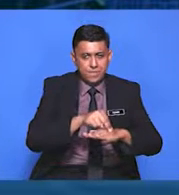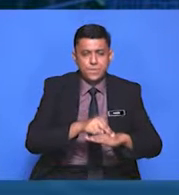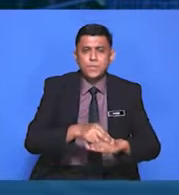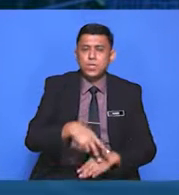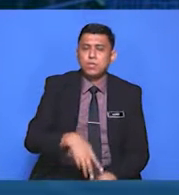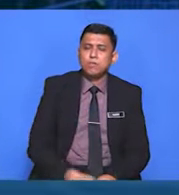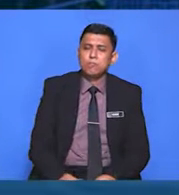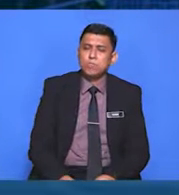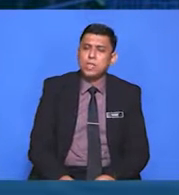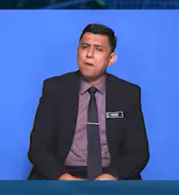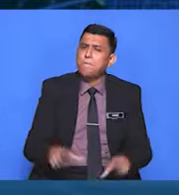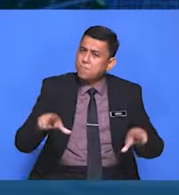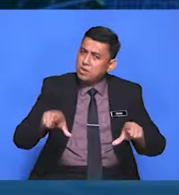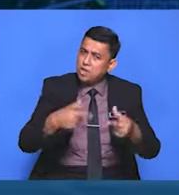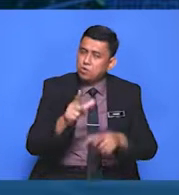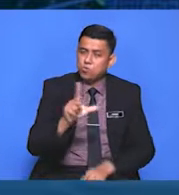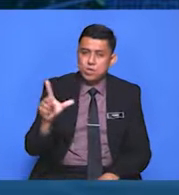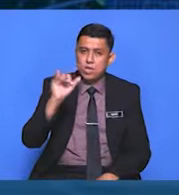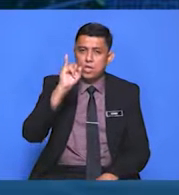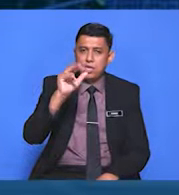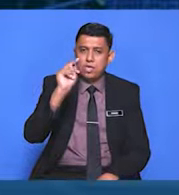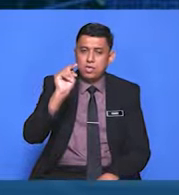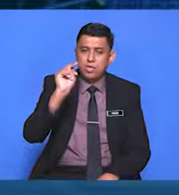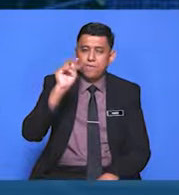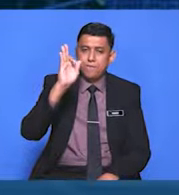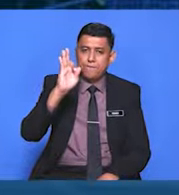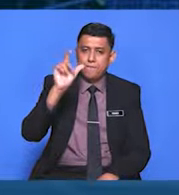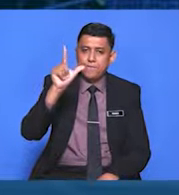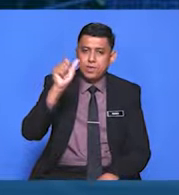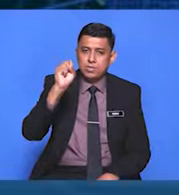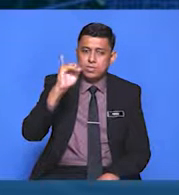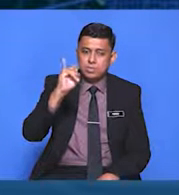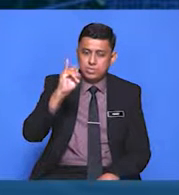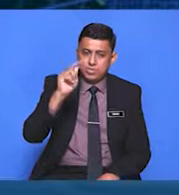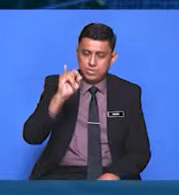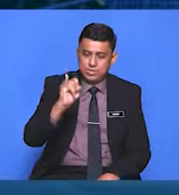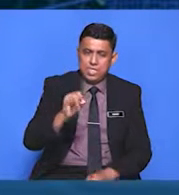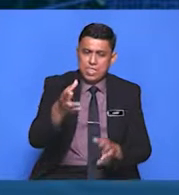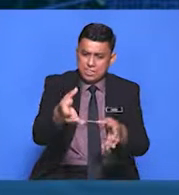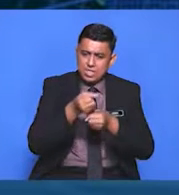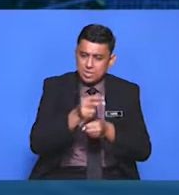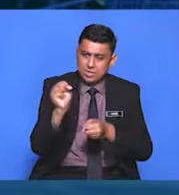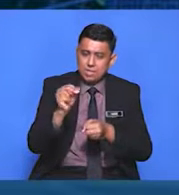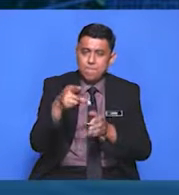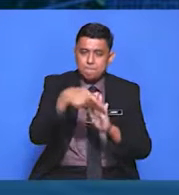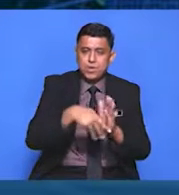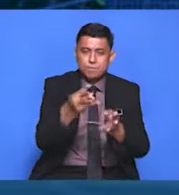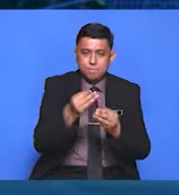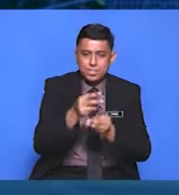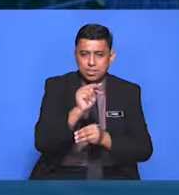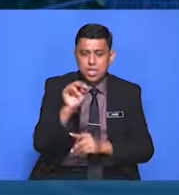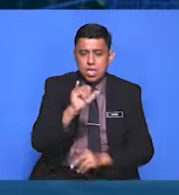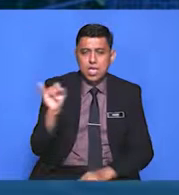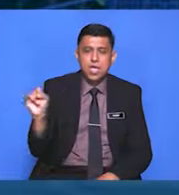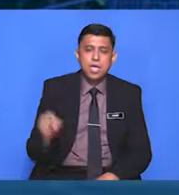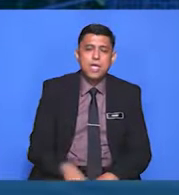Kesannya, berlakulah inflasi tarikan permintaan. Sekarang, cikgu